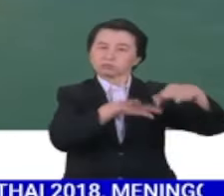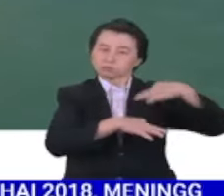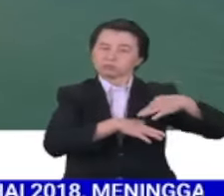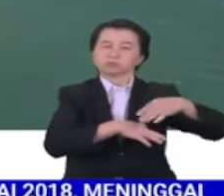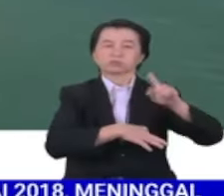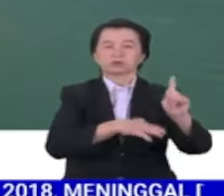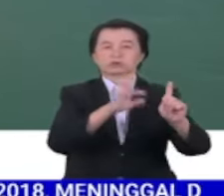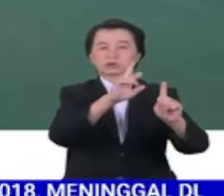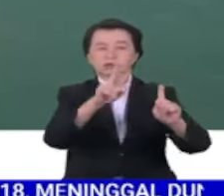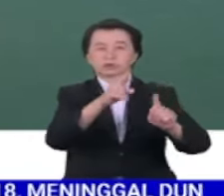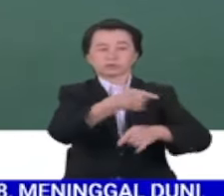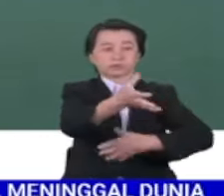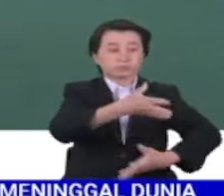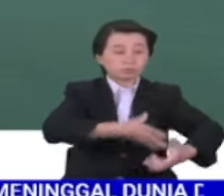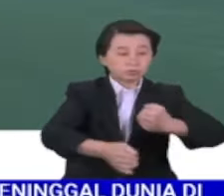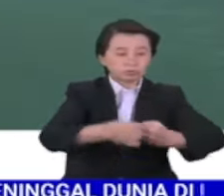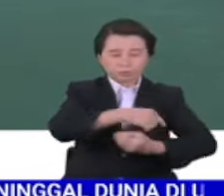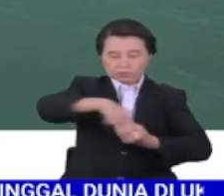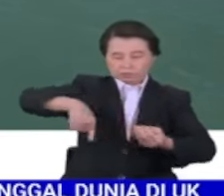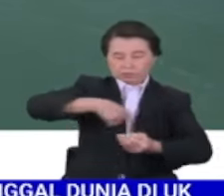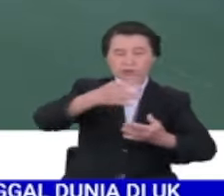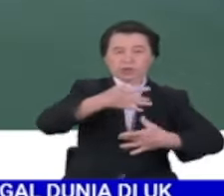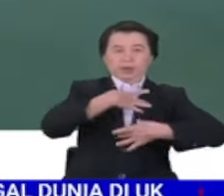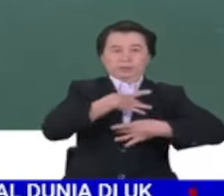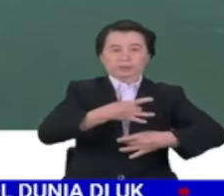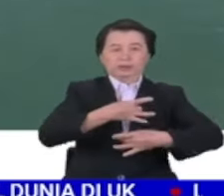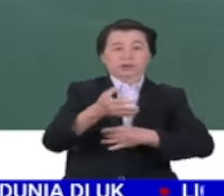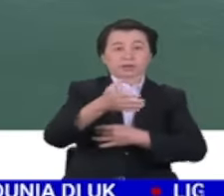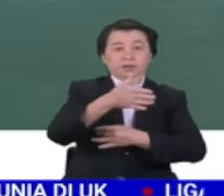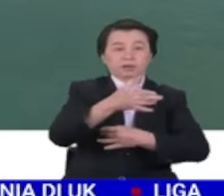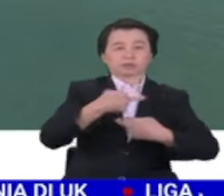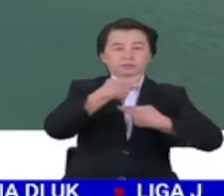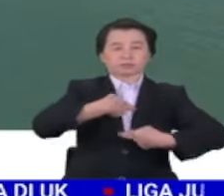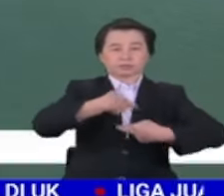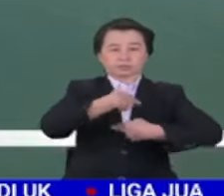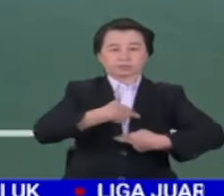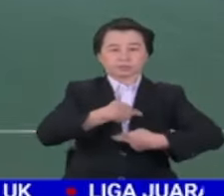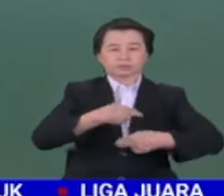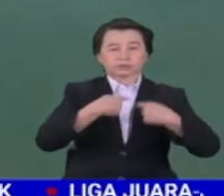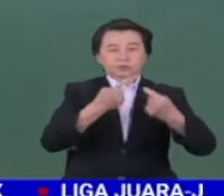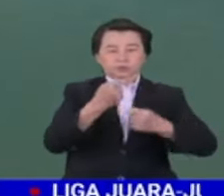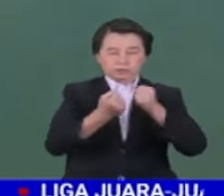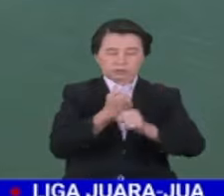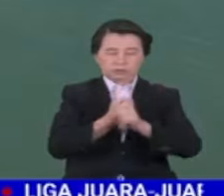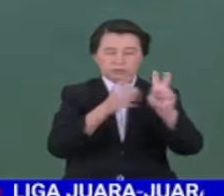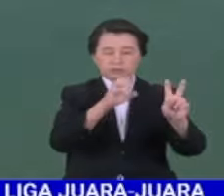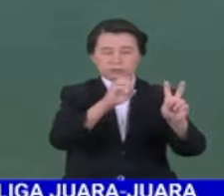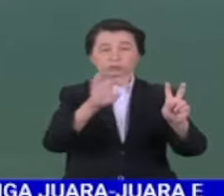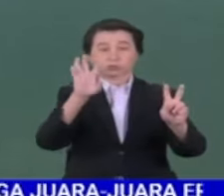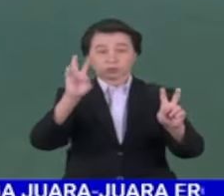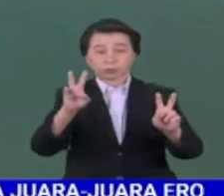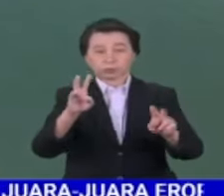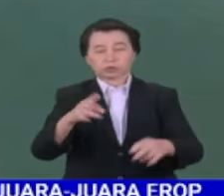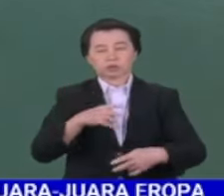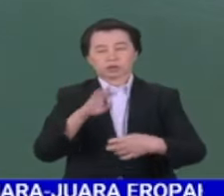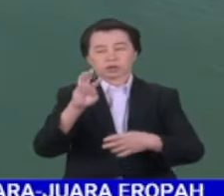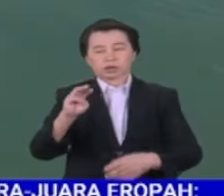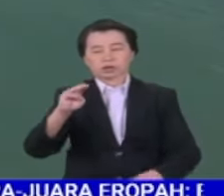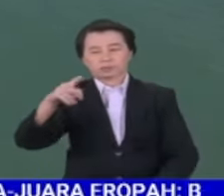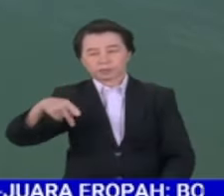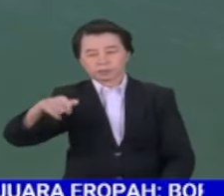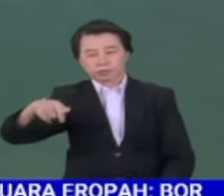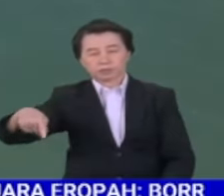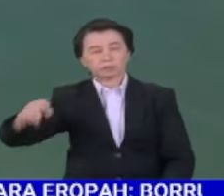lebih seribu nelayan sekitar termasuk peminat perikanan rekreasi sejak tahun 2007 maritim Negeri Kelantan telah